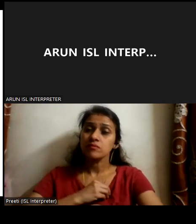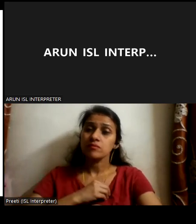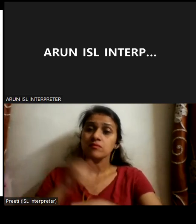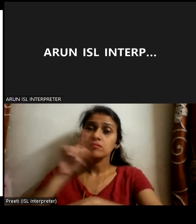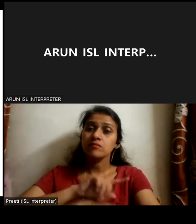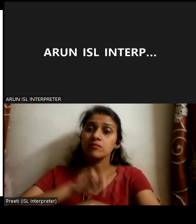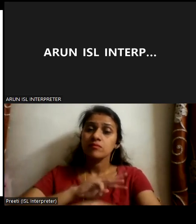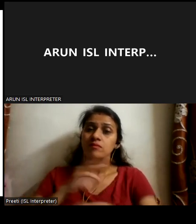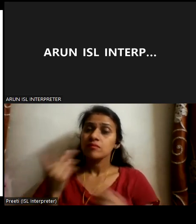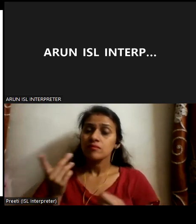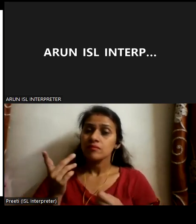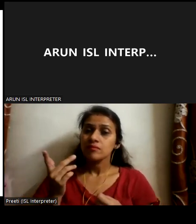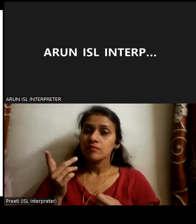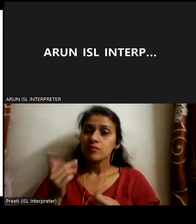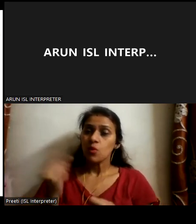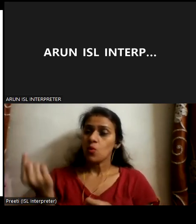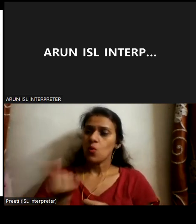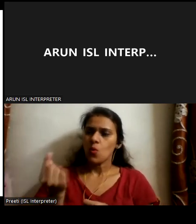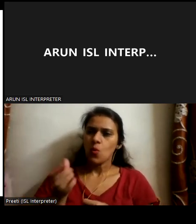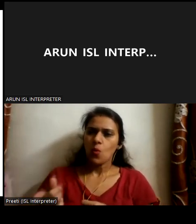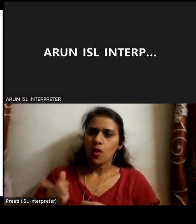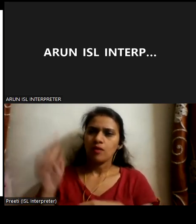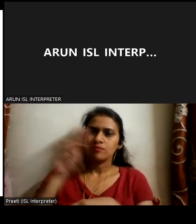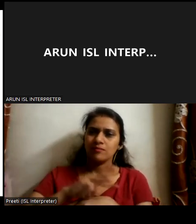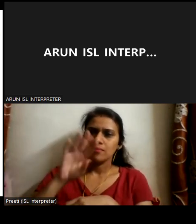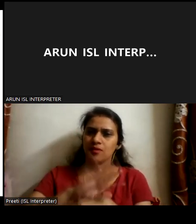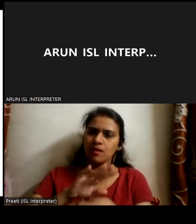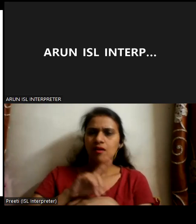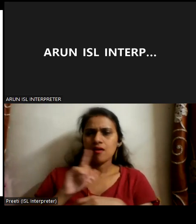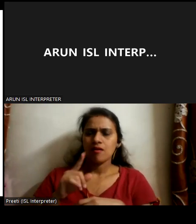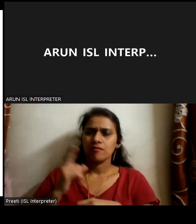keep making use of that pond for certain time. ठीक है?